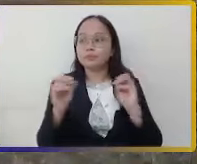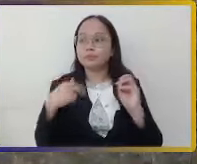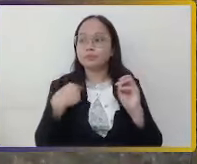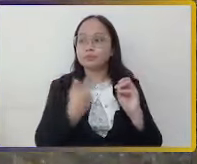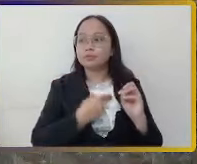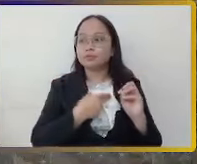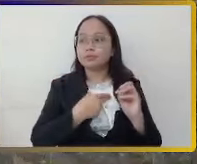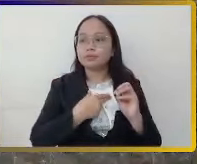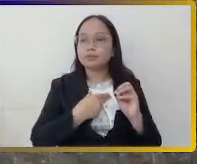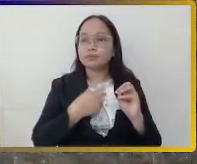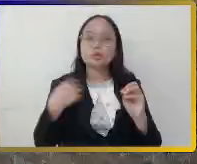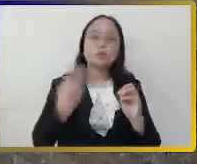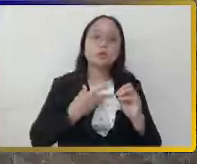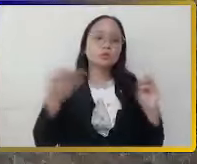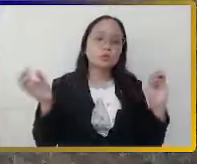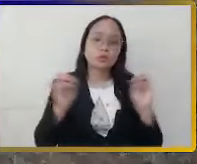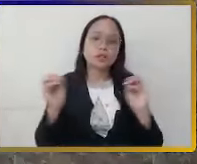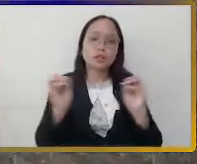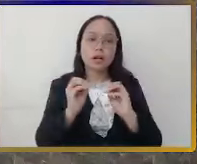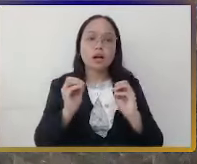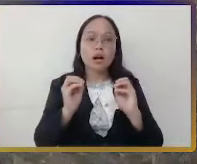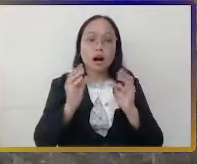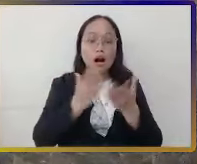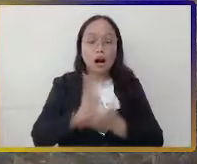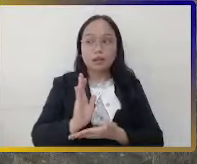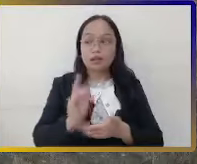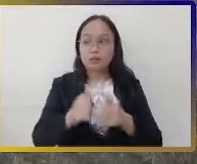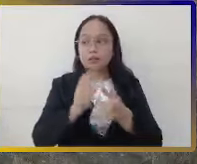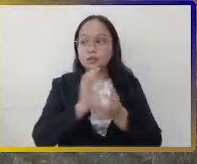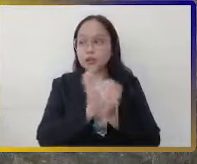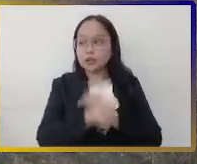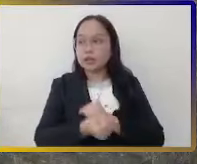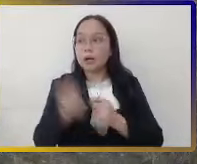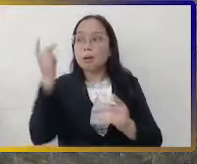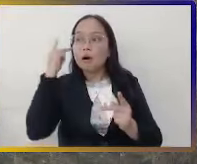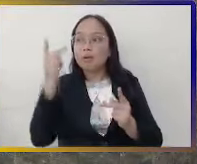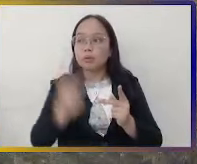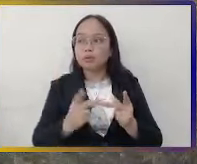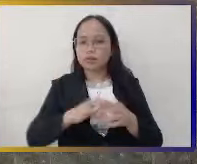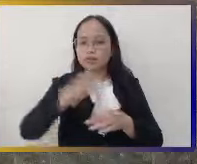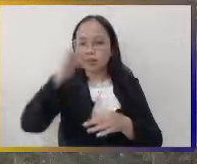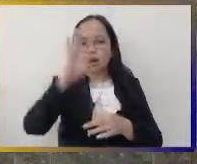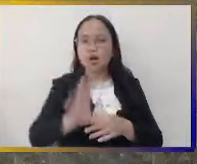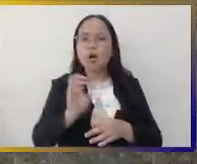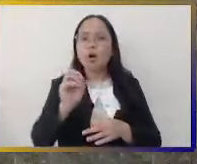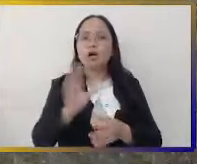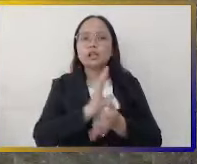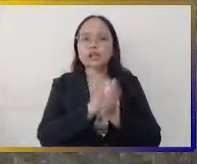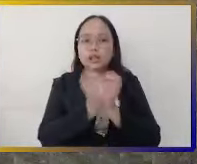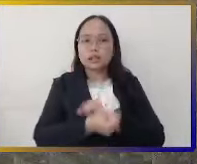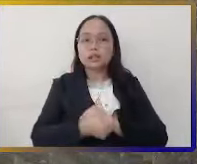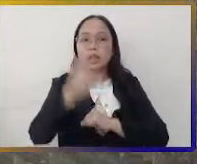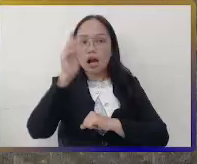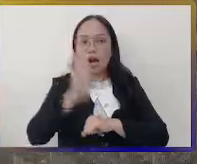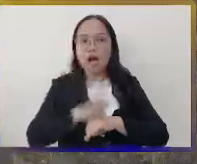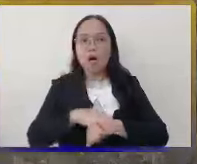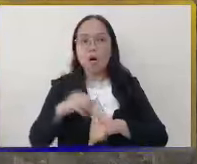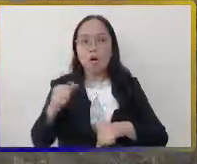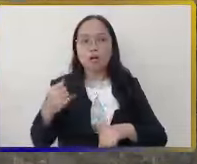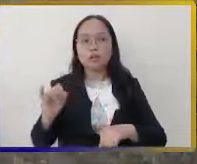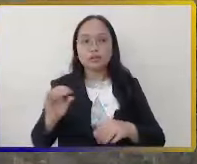wala ho tayong karapatan na baguhin ang purpose ng Panginoon o baguhin ang calling, panawagan ng Panginoon sa buhay natin.